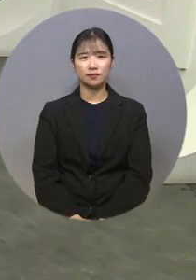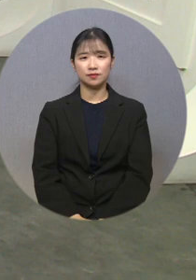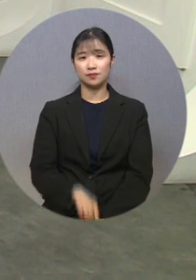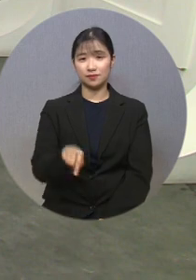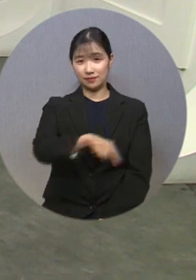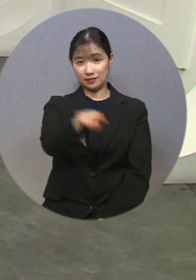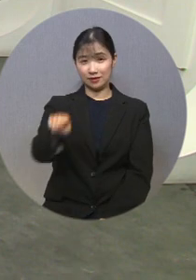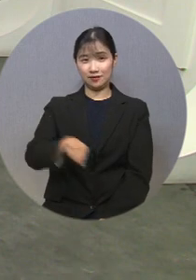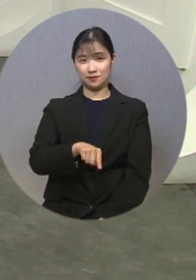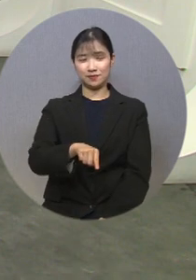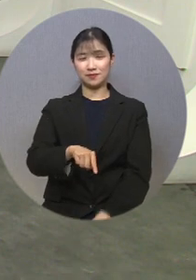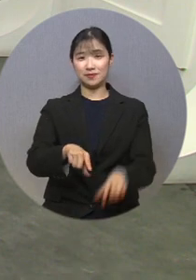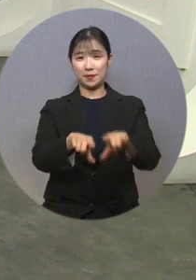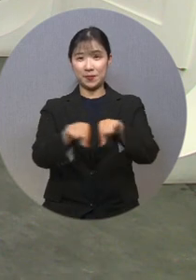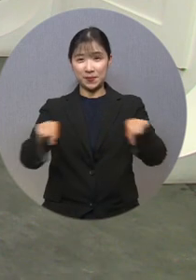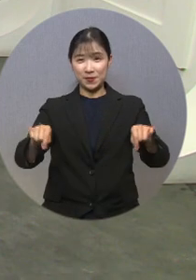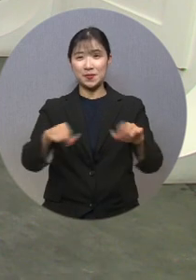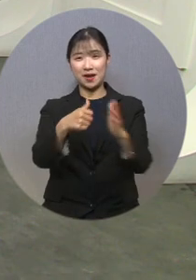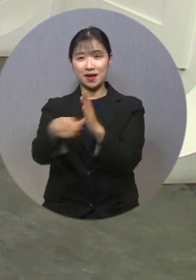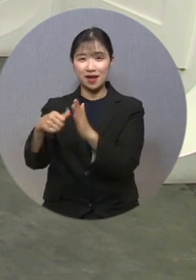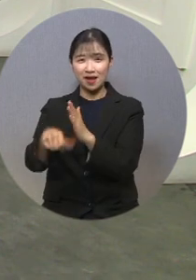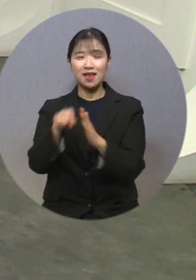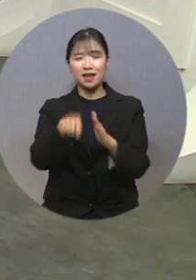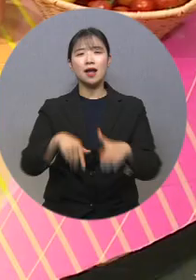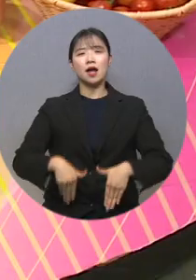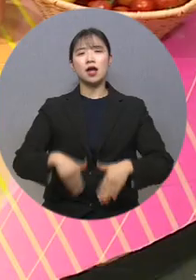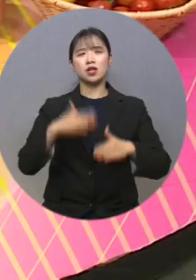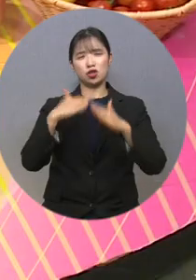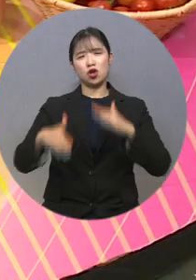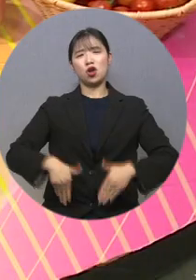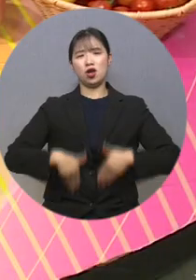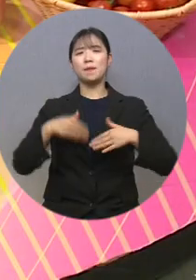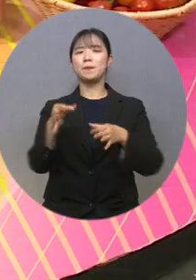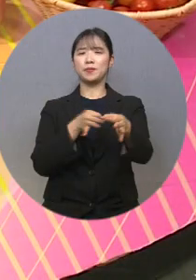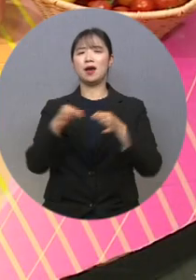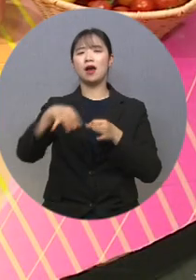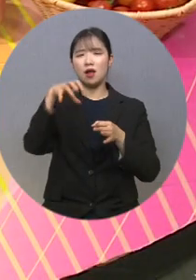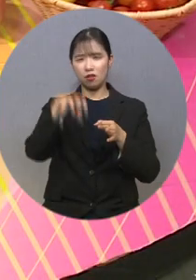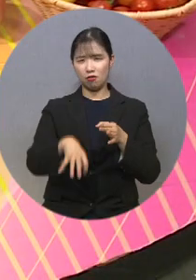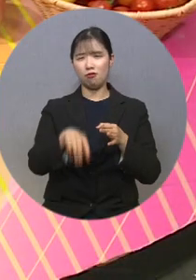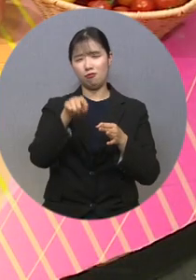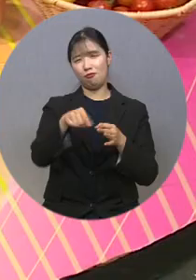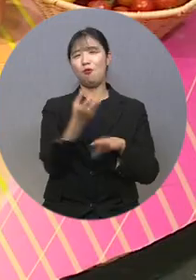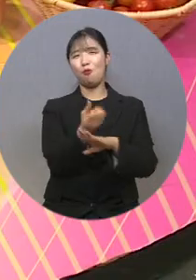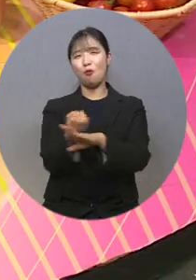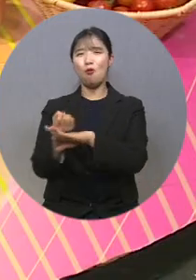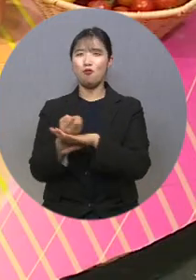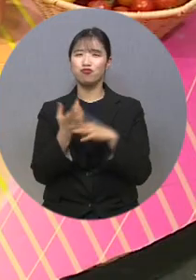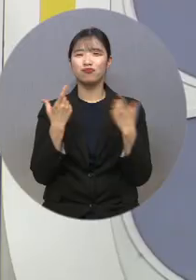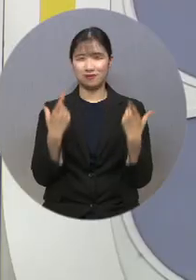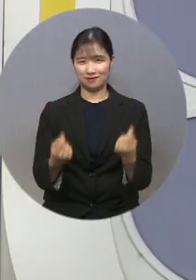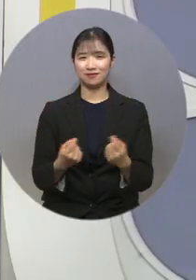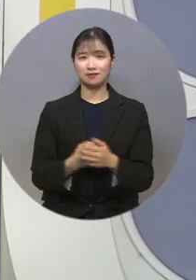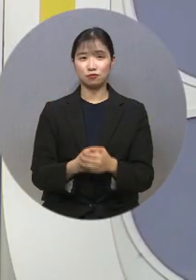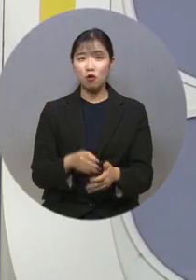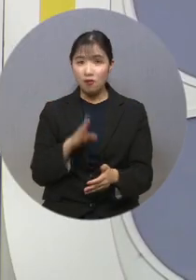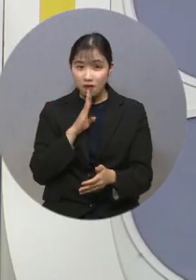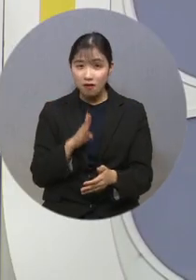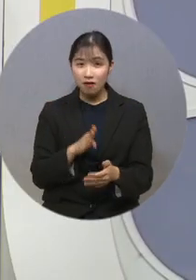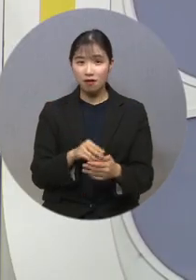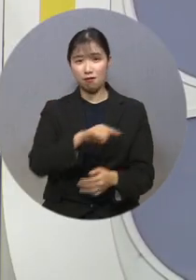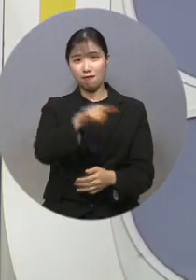앞에 보이는 먹거리들은 네. 다 남도장터를 빛낸 남녘의 보물들입니다. 아, 정말요? 네. 이야,